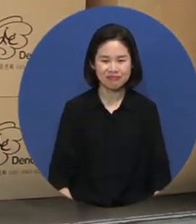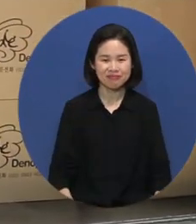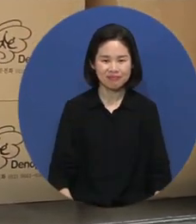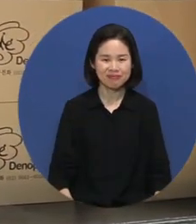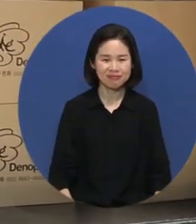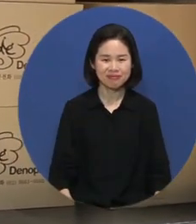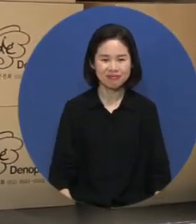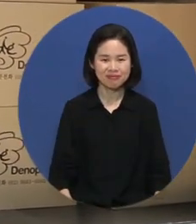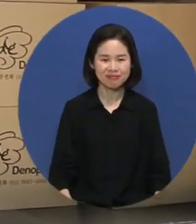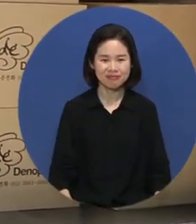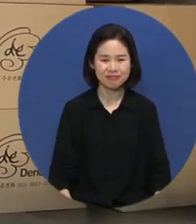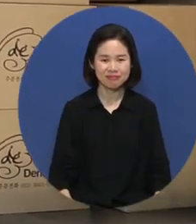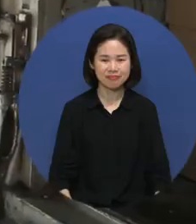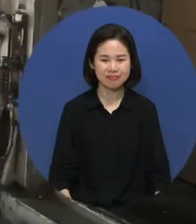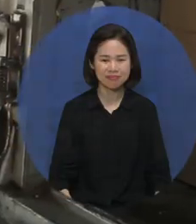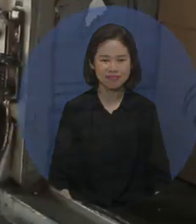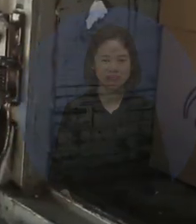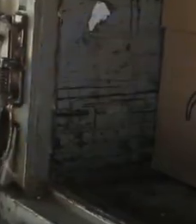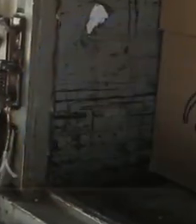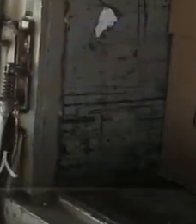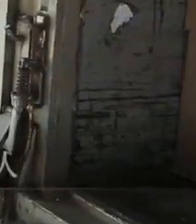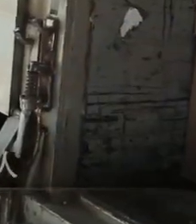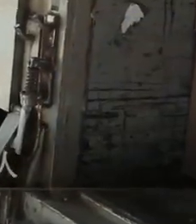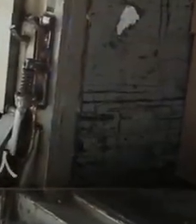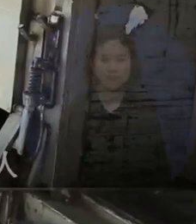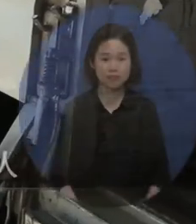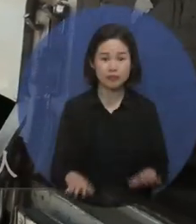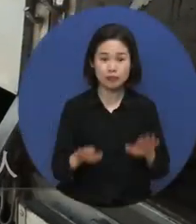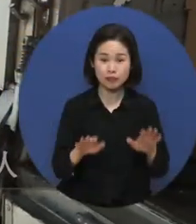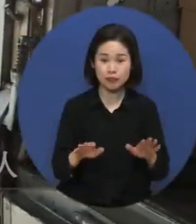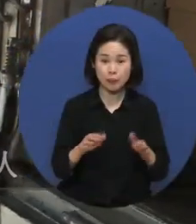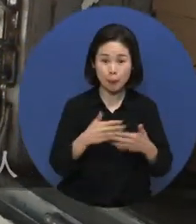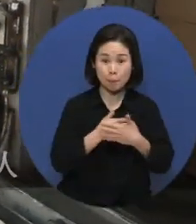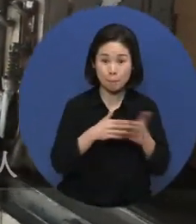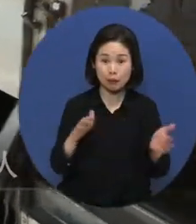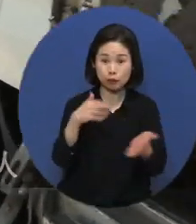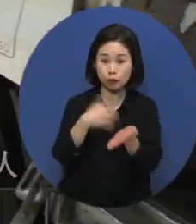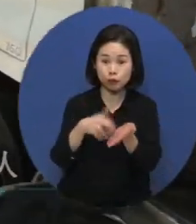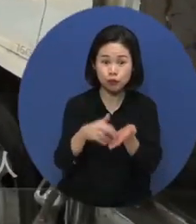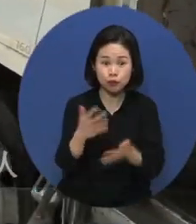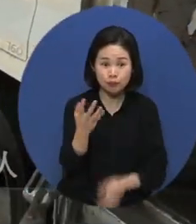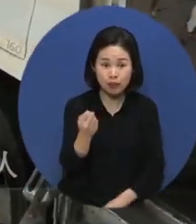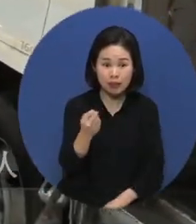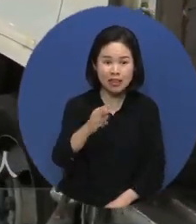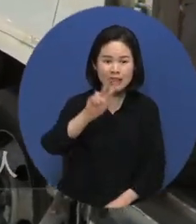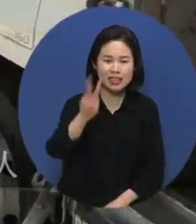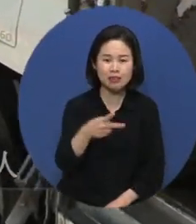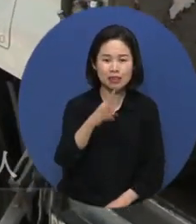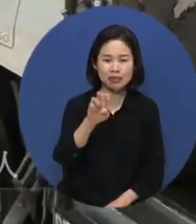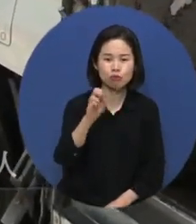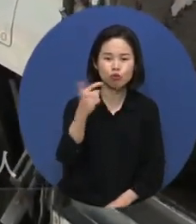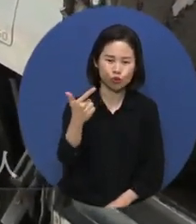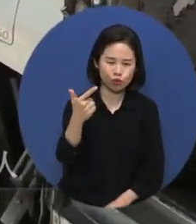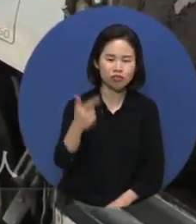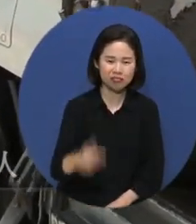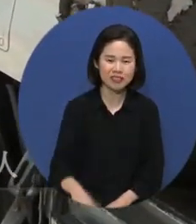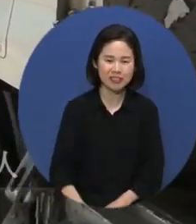채워야지. 그렇죠, 2.5층 마스크도. 지금 이거 몇 박스나 실으신 거예요? 아, 지금 236박스